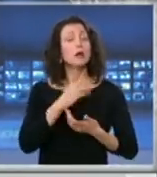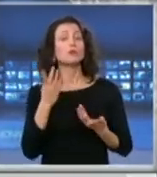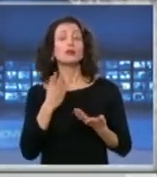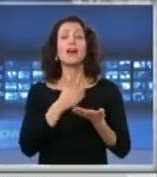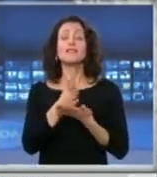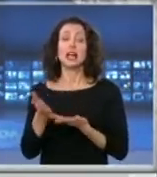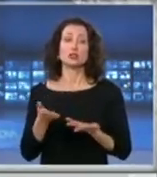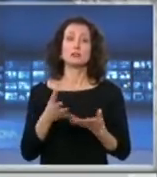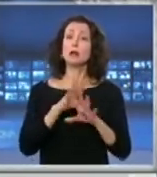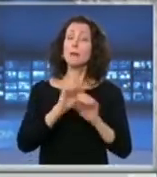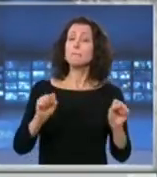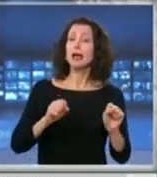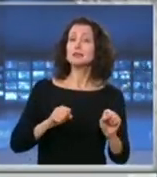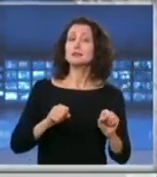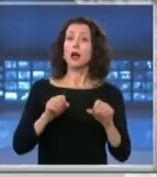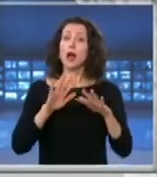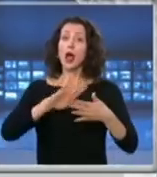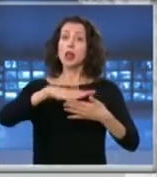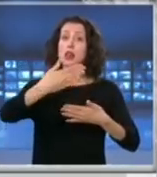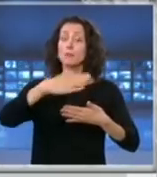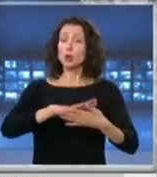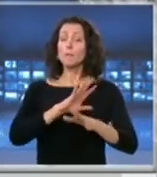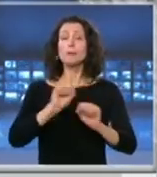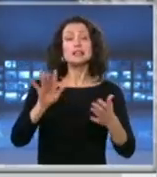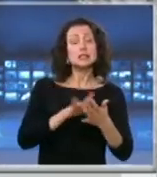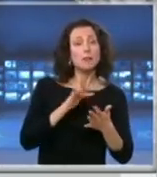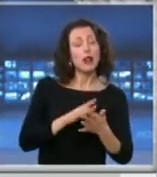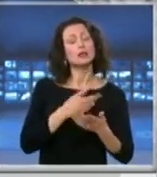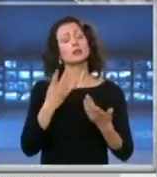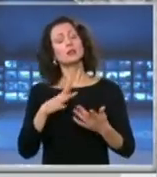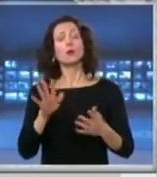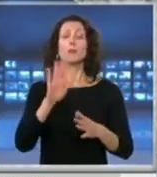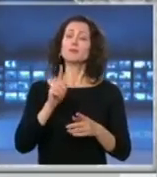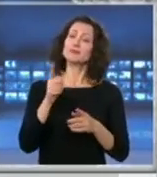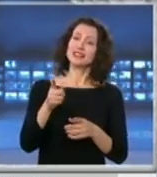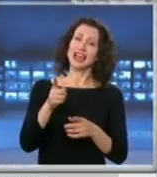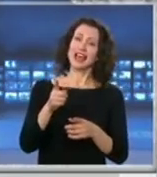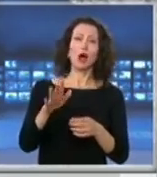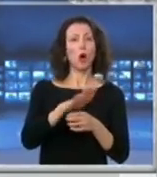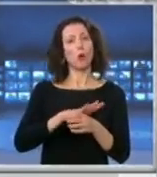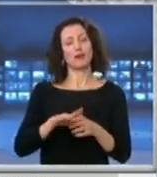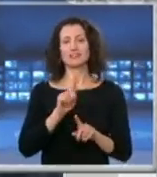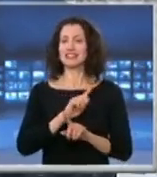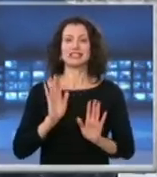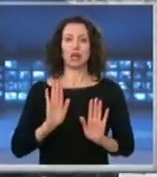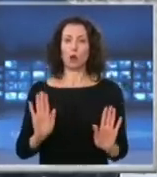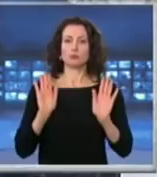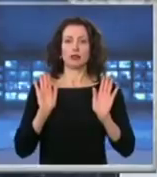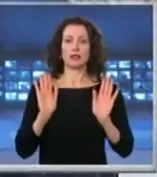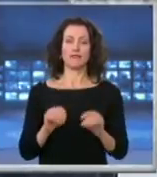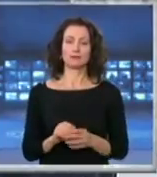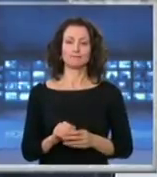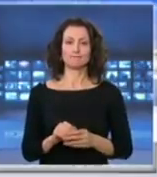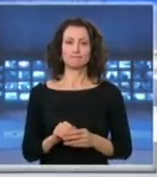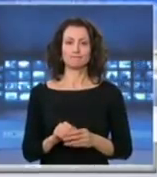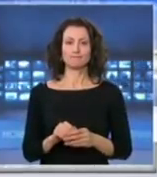без таблети, без такива. Но се справя, тя не се оставя.